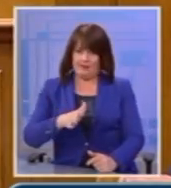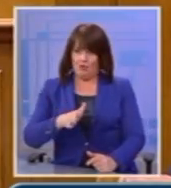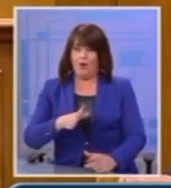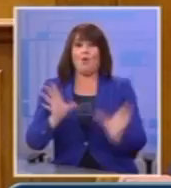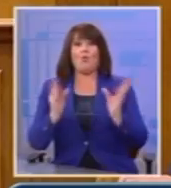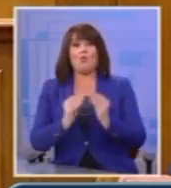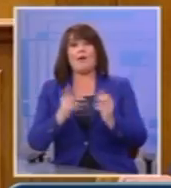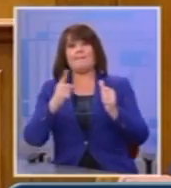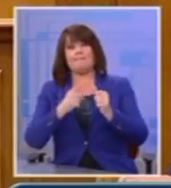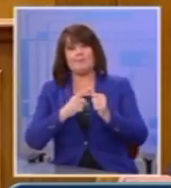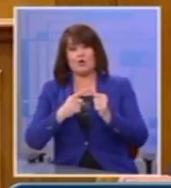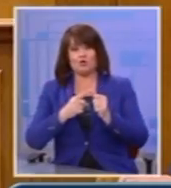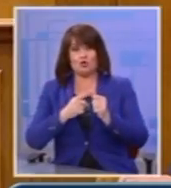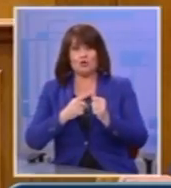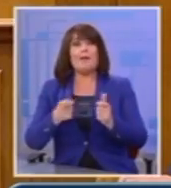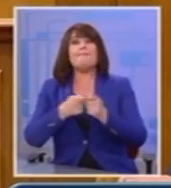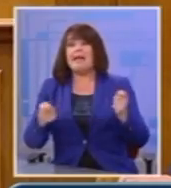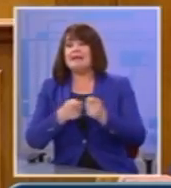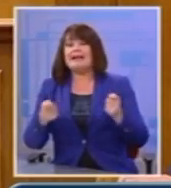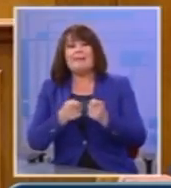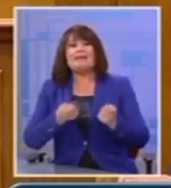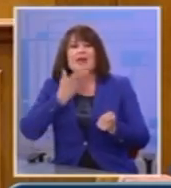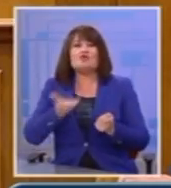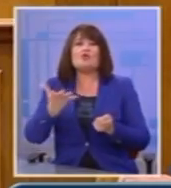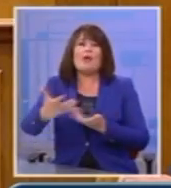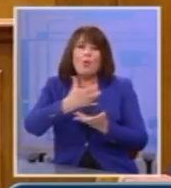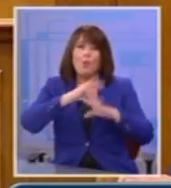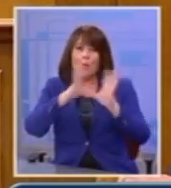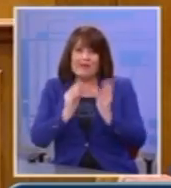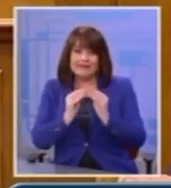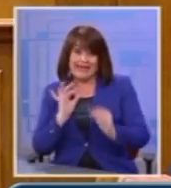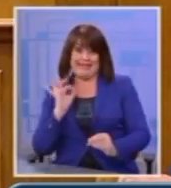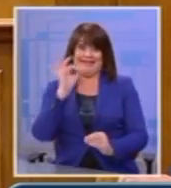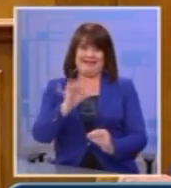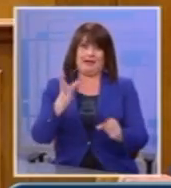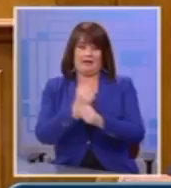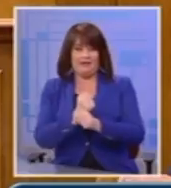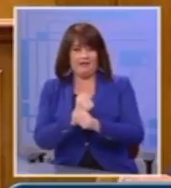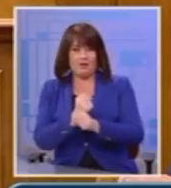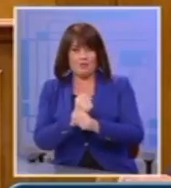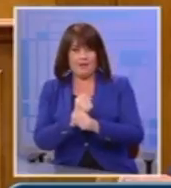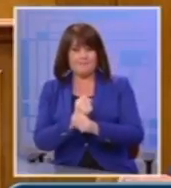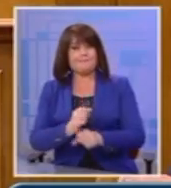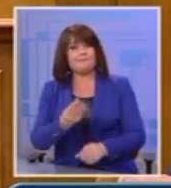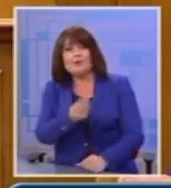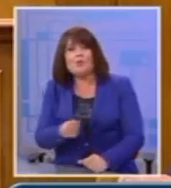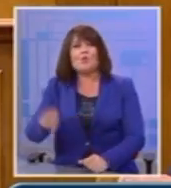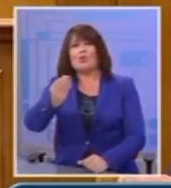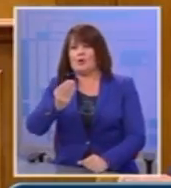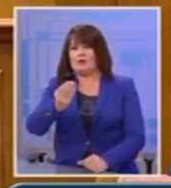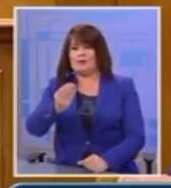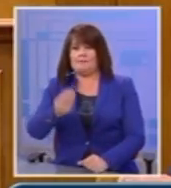Συνεπώς, πρώτον, τα δημοσιονομικά μέτρα που θα αναγκαζόμασταν να πάρουμε για να τα προσεγγίσουμε θα ήταν